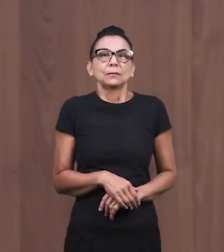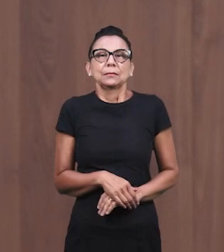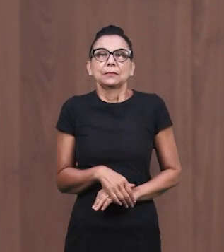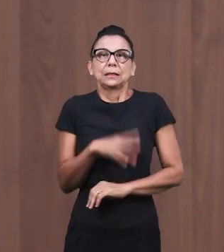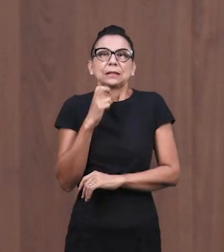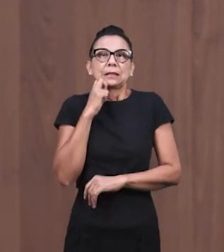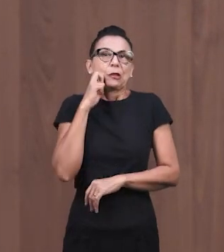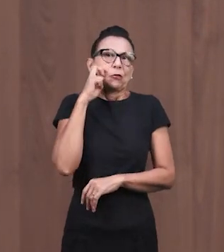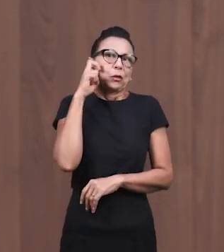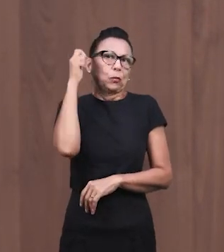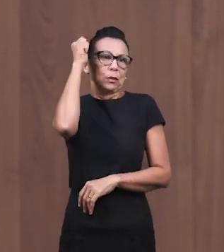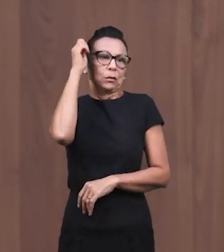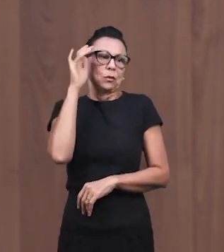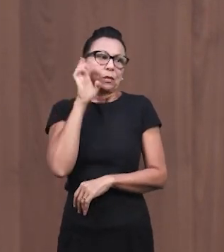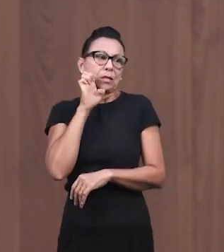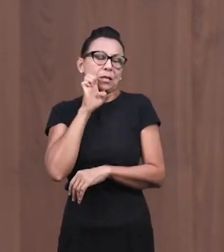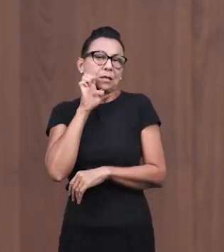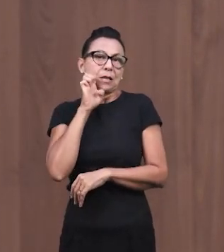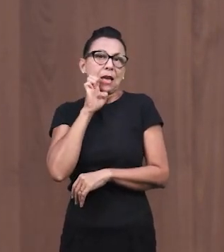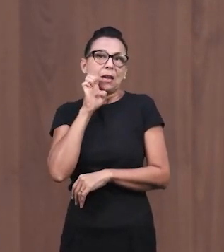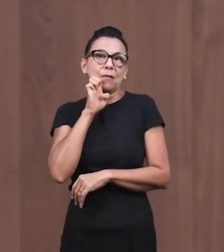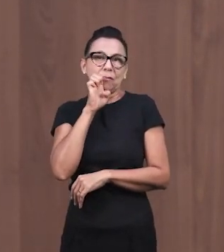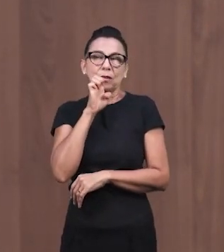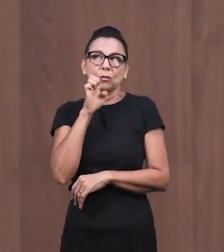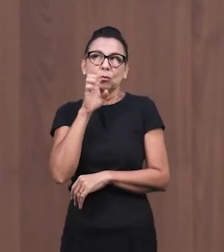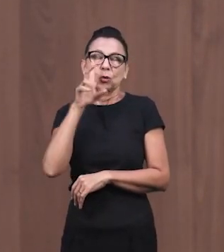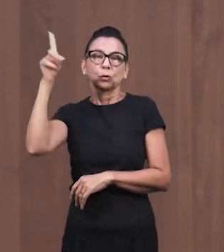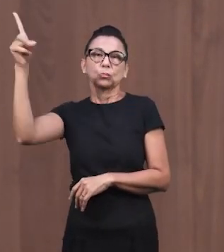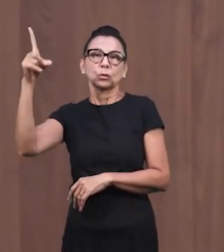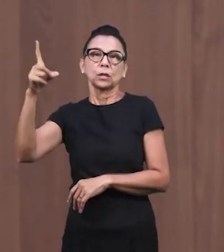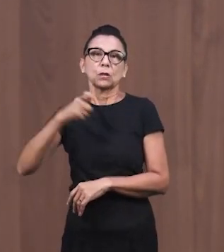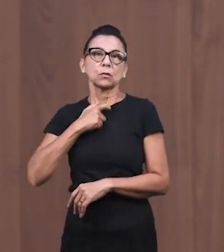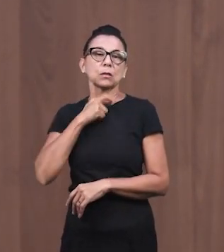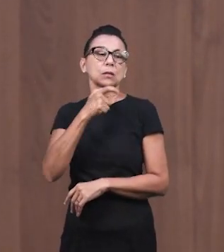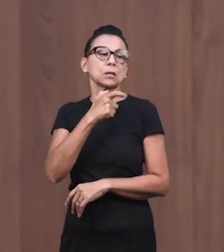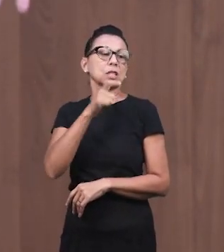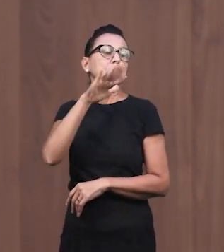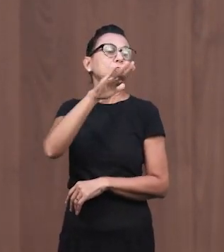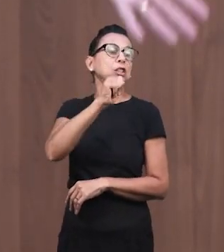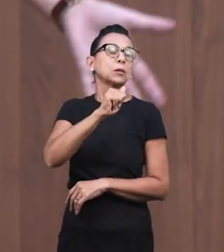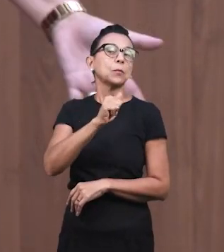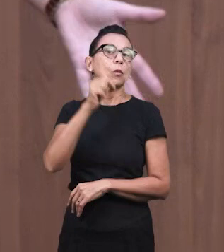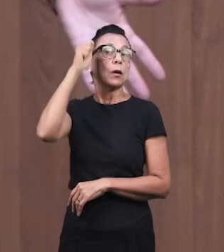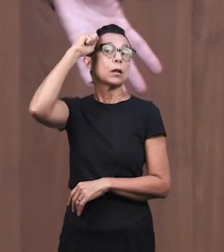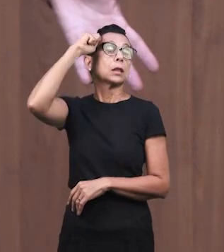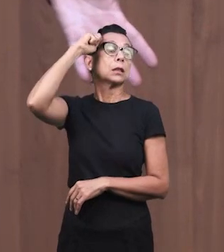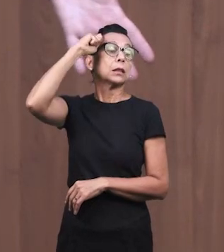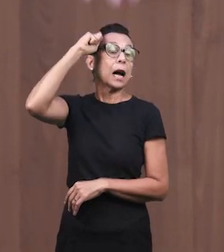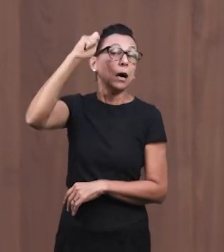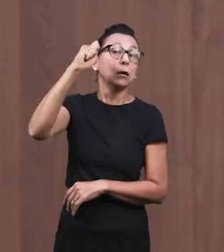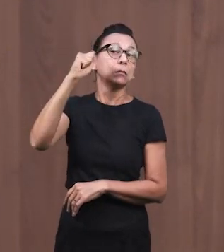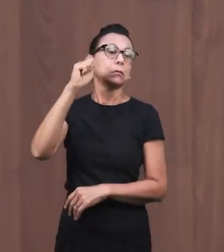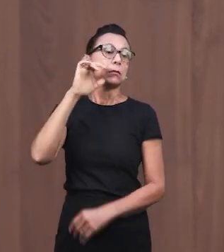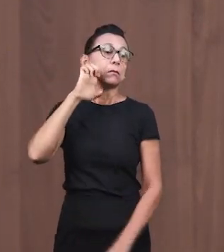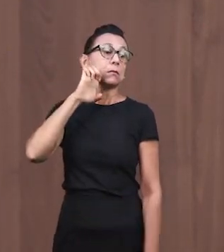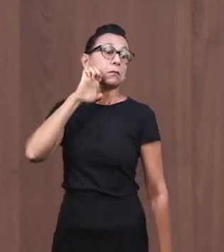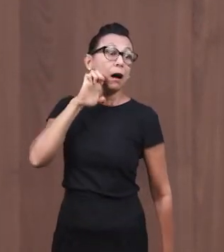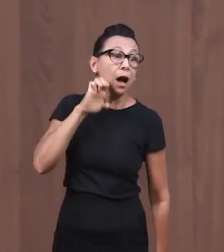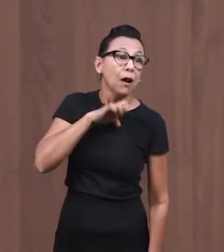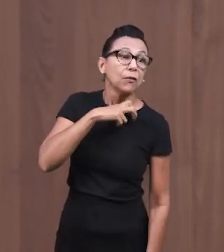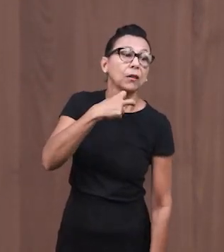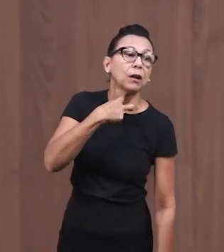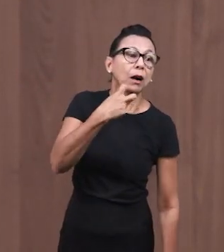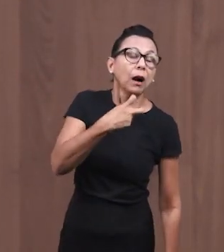ils étaient honteux. Ils se sont cachés parce qu'ils étaient sans habits. Ils se sont habillés